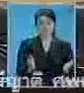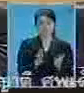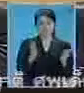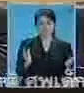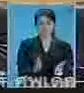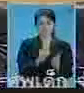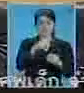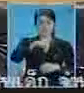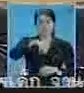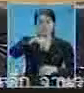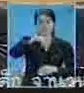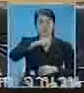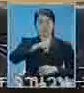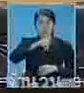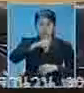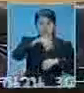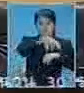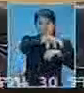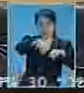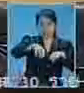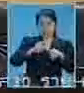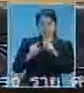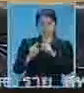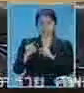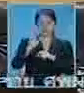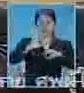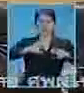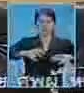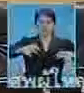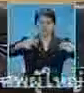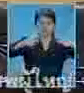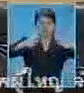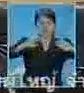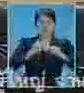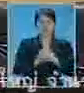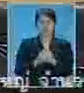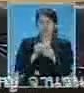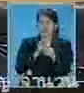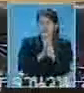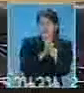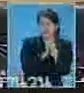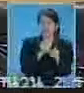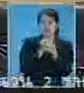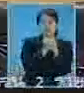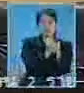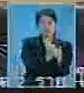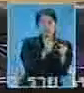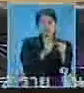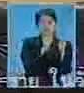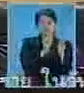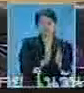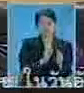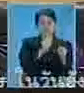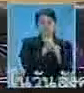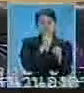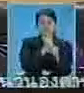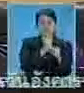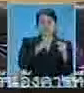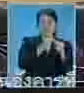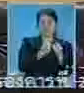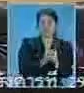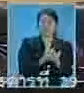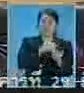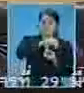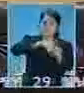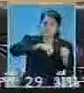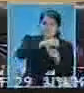ทุกสถาบันสามารถที่จะเป็นที่พึ่งเป็นพี่เลี้ยงให้กับผู้ประกอบการโดยเฉพาะผู้ประกอบการขนาดเล็ก